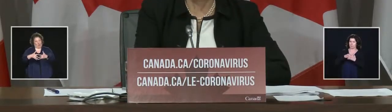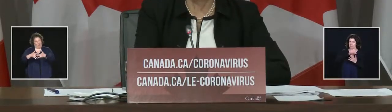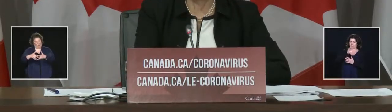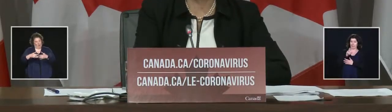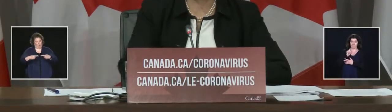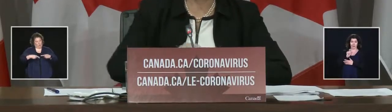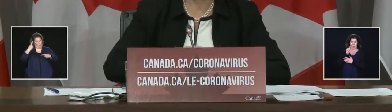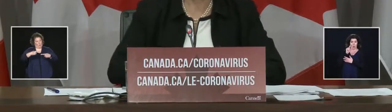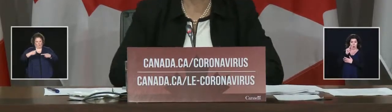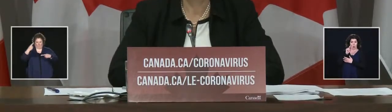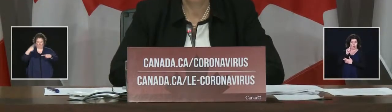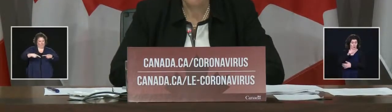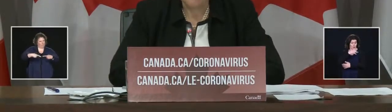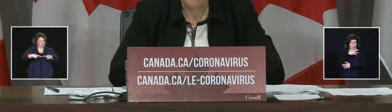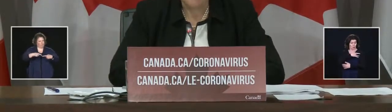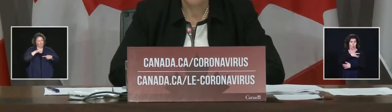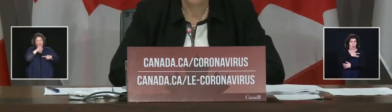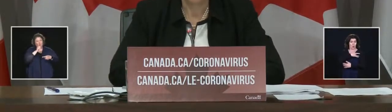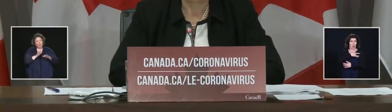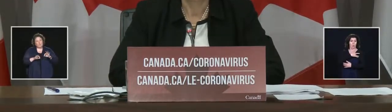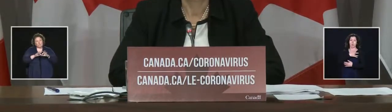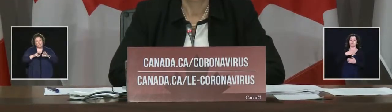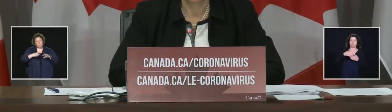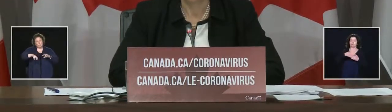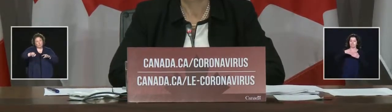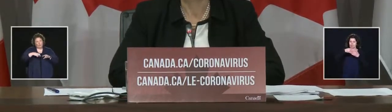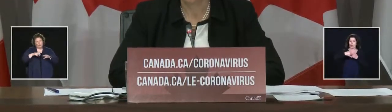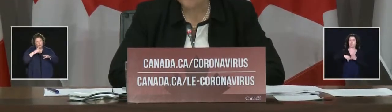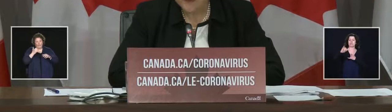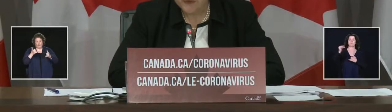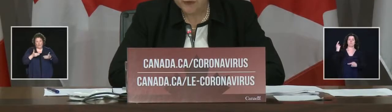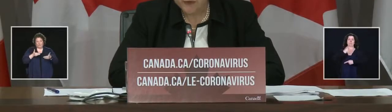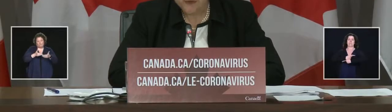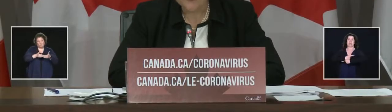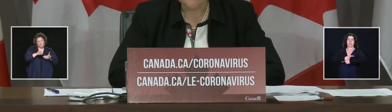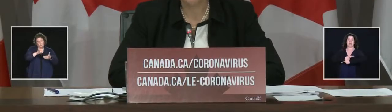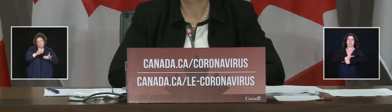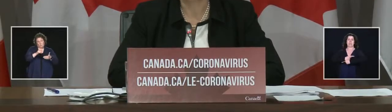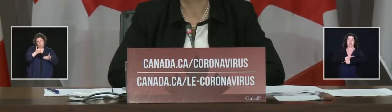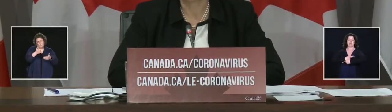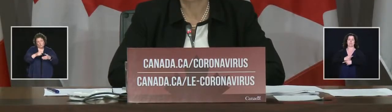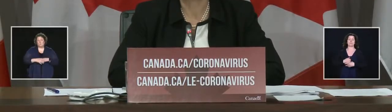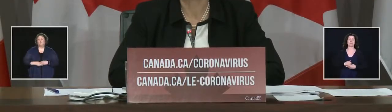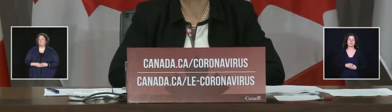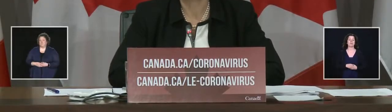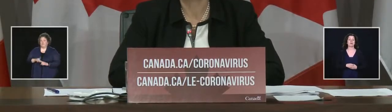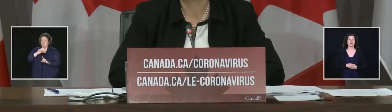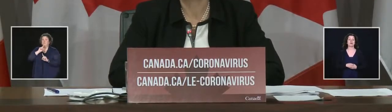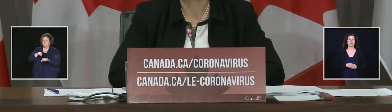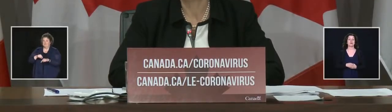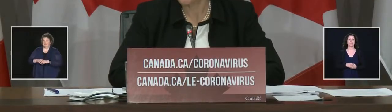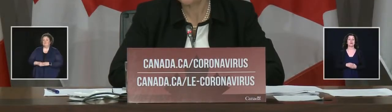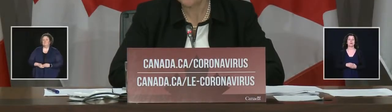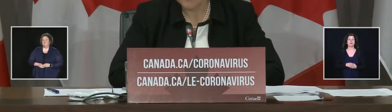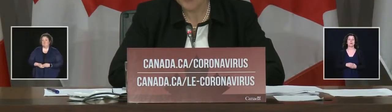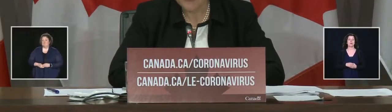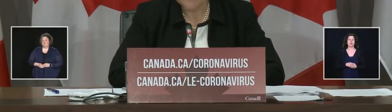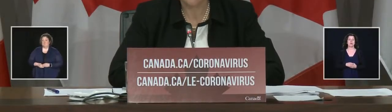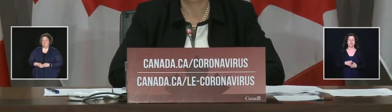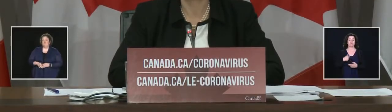21 juin? Je peux confirmer que, comme toujours, on a une